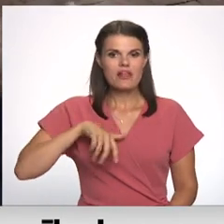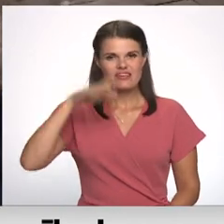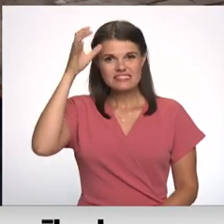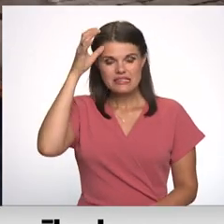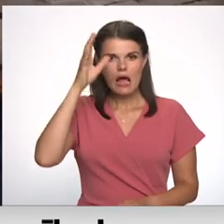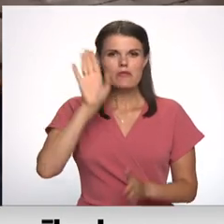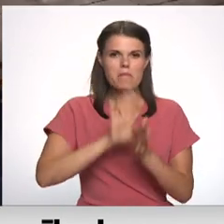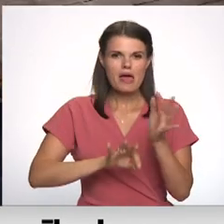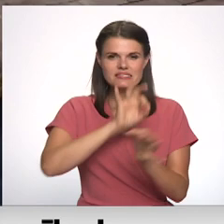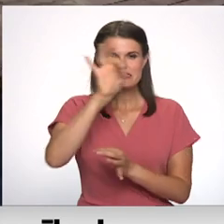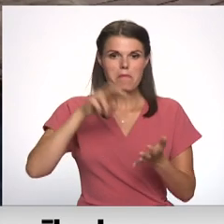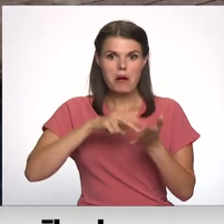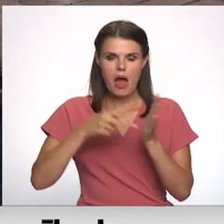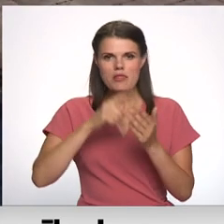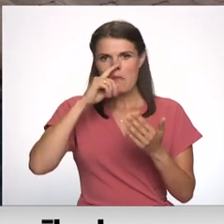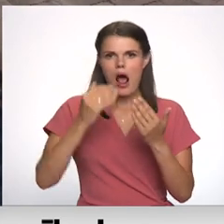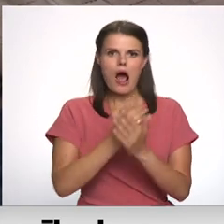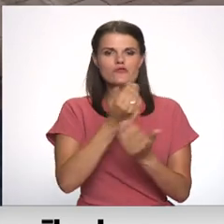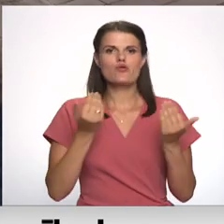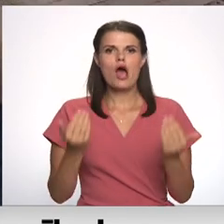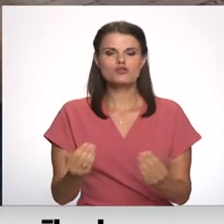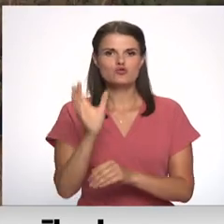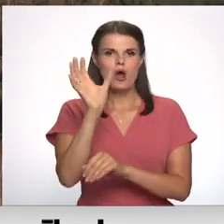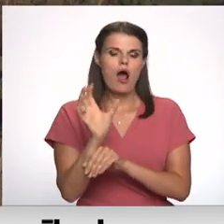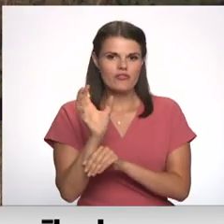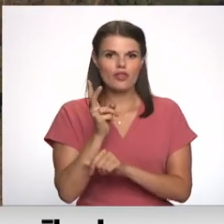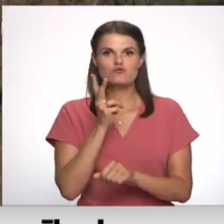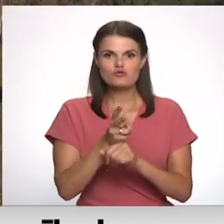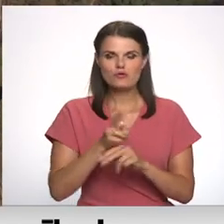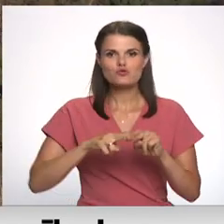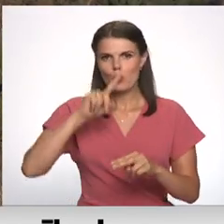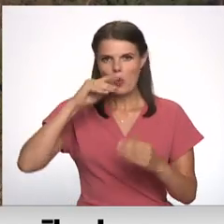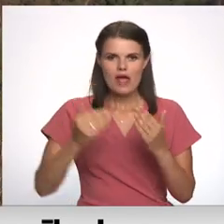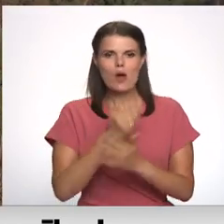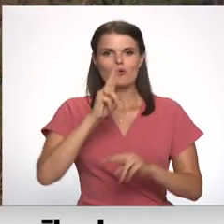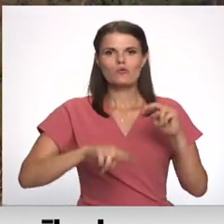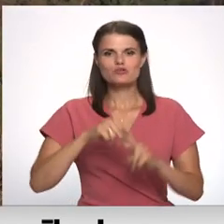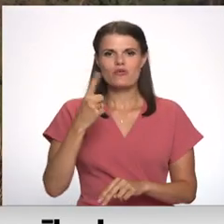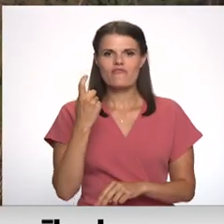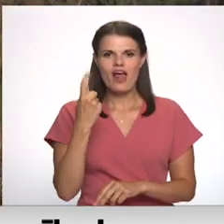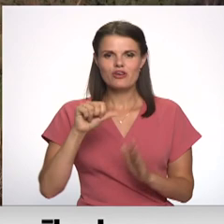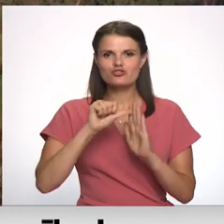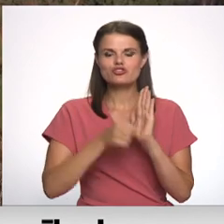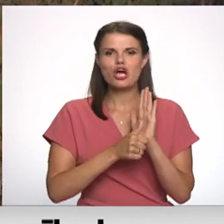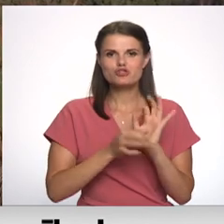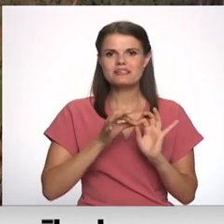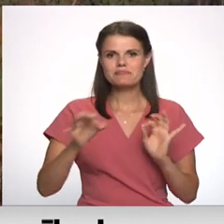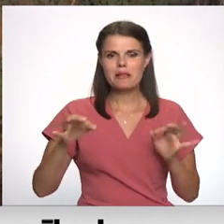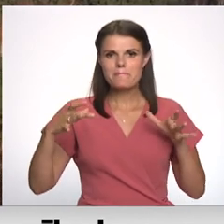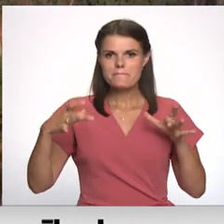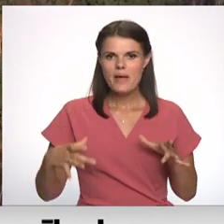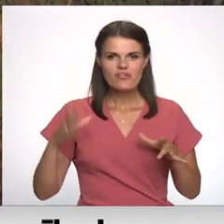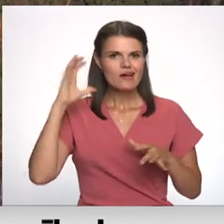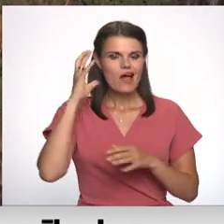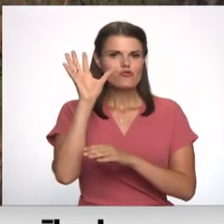un rasējumiem atjaunoja esošās antenas funkcijas un no jauna uzbūvēja vēl vienu 16 metru diametra